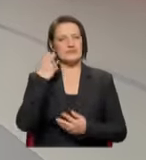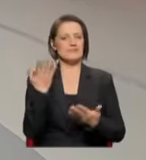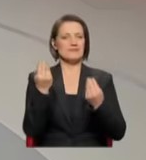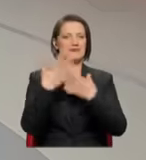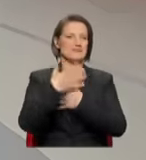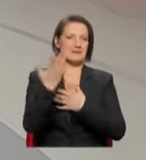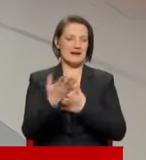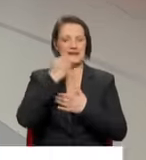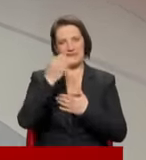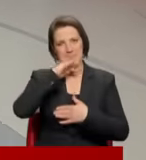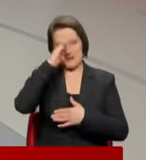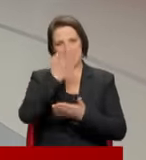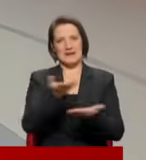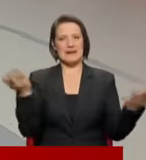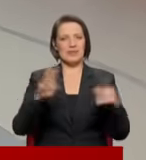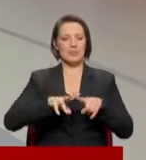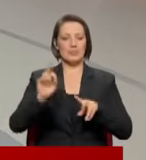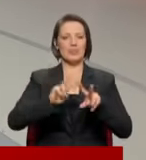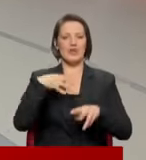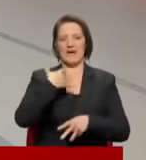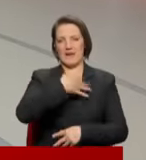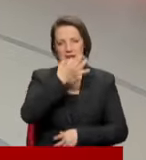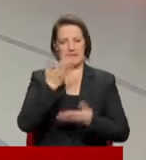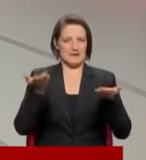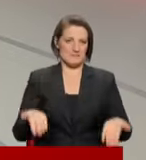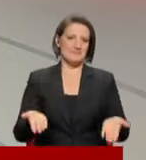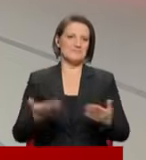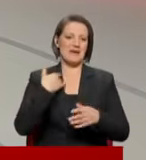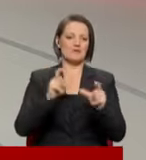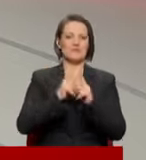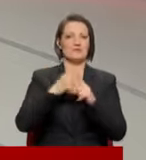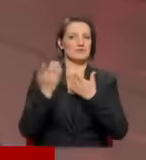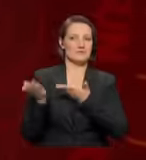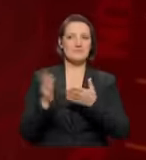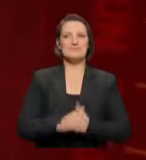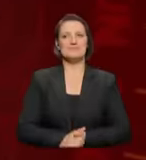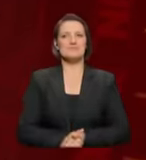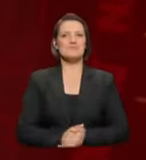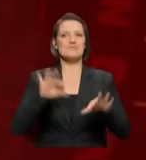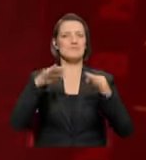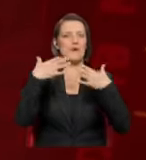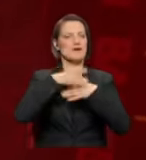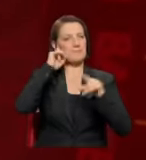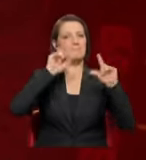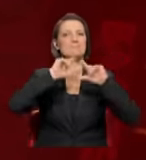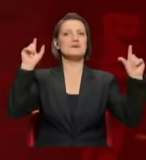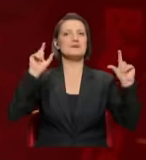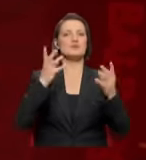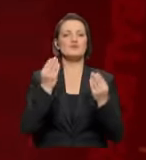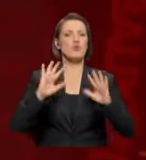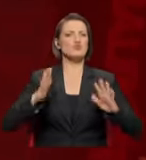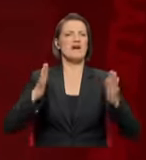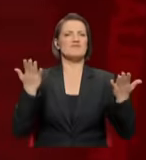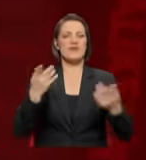Efendim iyi akşamlar, iyi bayramlar. NAV Ana Haber Bülteni ile karşınızdayız. Ben Gülbin Tosun. Bu akşam başlığımız çok